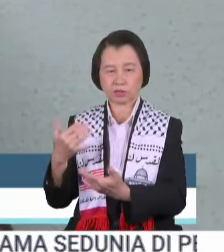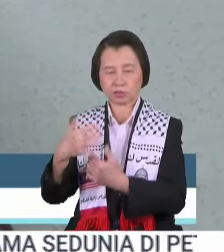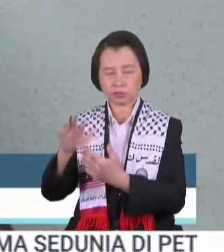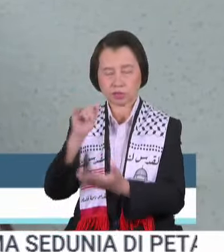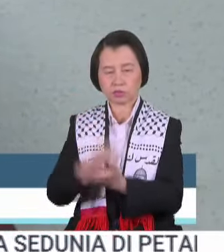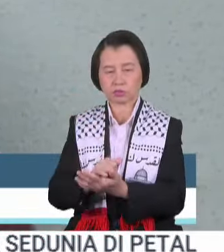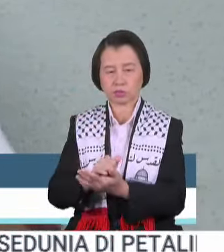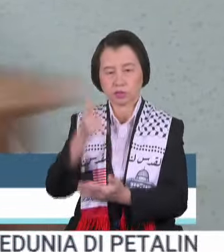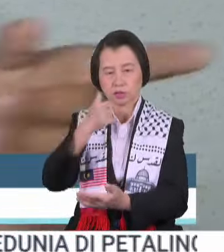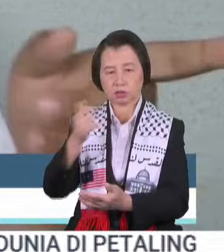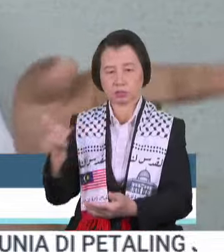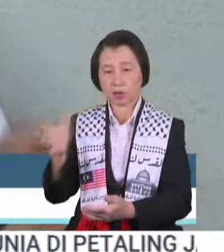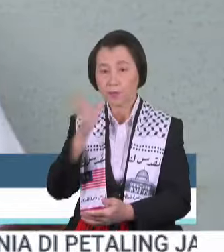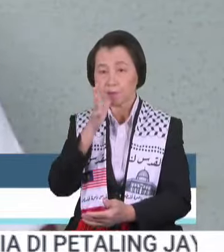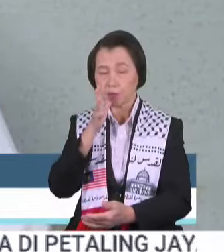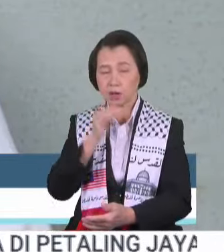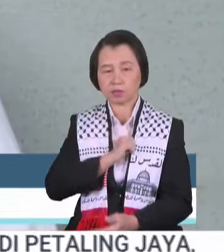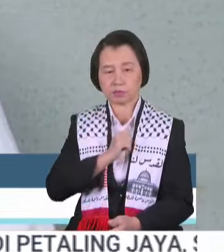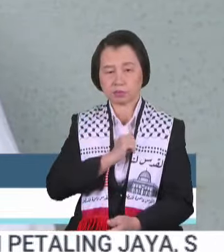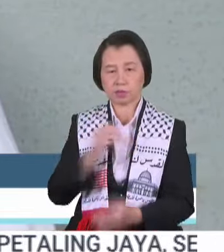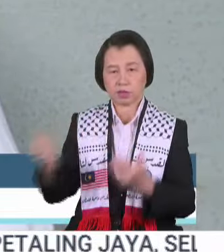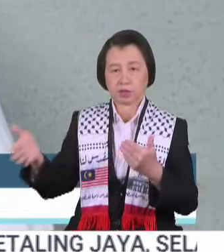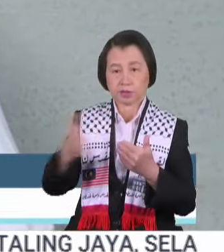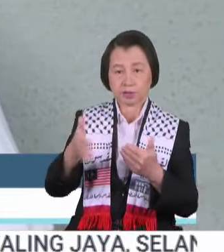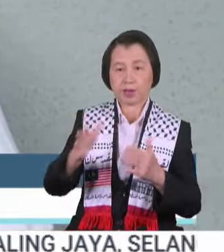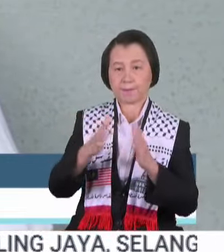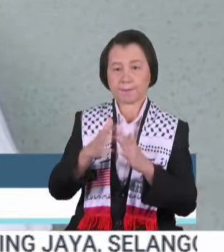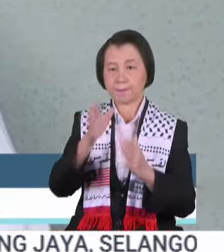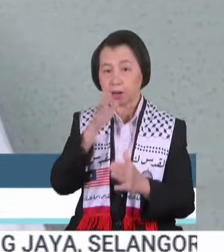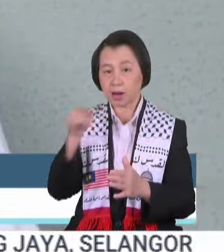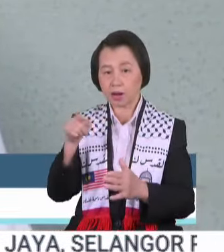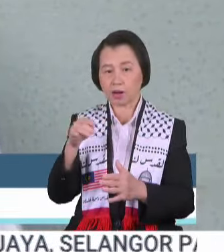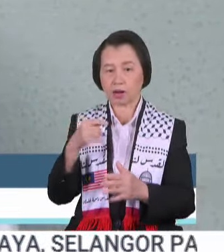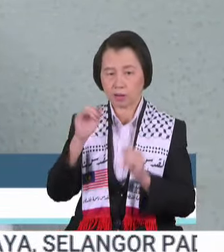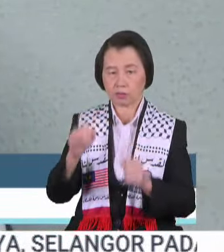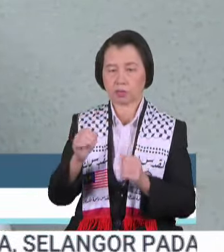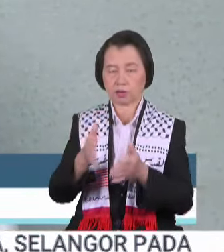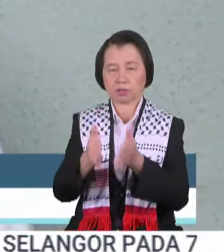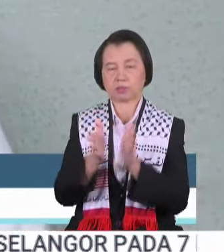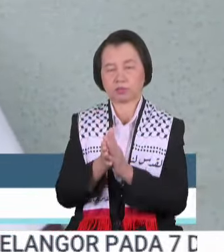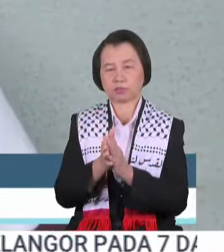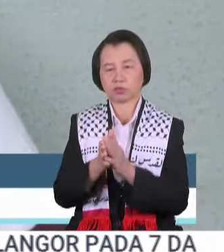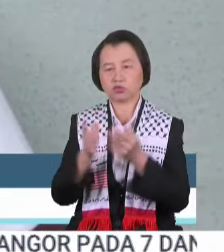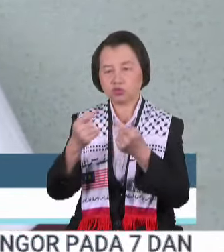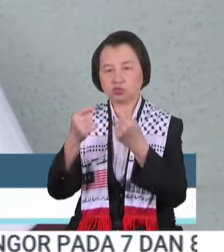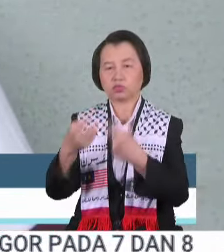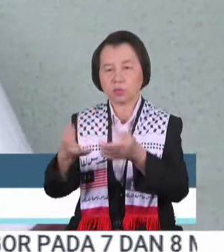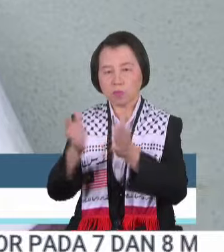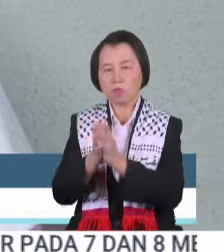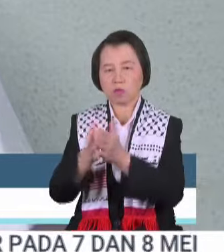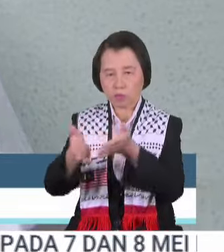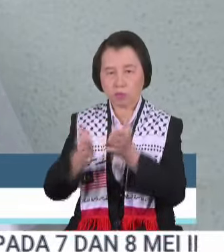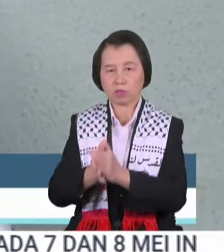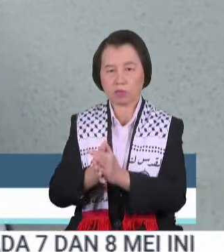Lepas tu sebab mak pun ada tanah sendiri, so dekat dengan mak apa semua. Tu yang apply lah buat rumah kat situ.